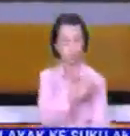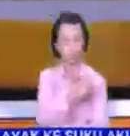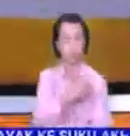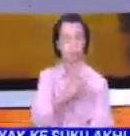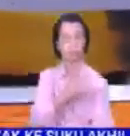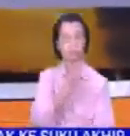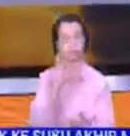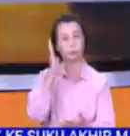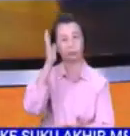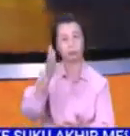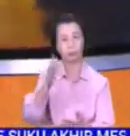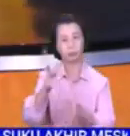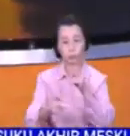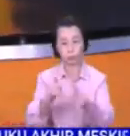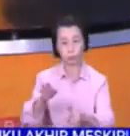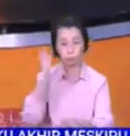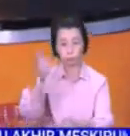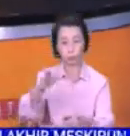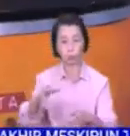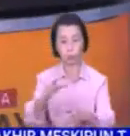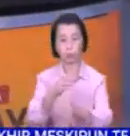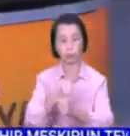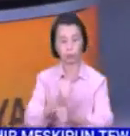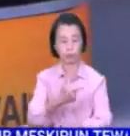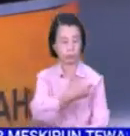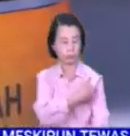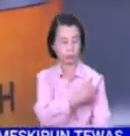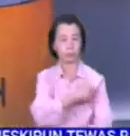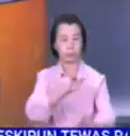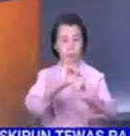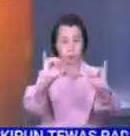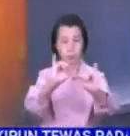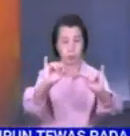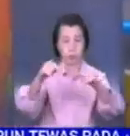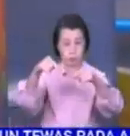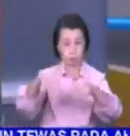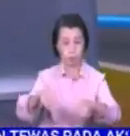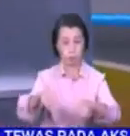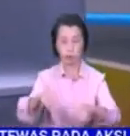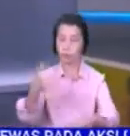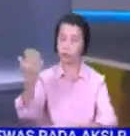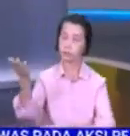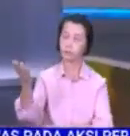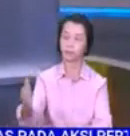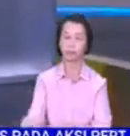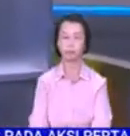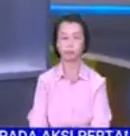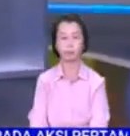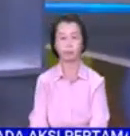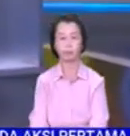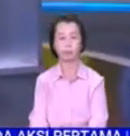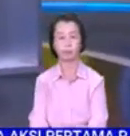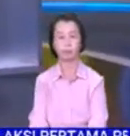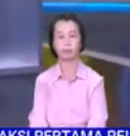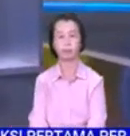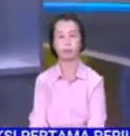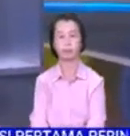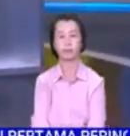COVID-19. Dijadualkan penduduk bakal menerima suntikan vaksin Isnin ini. Nur Sila, silakan.